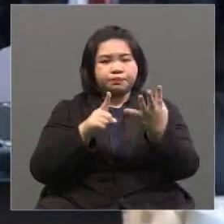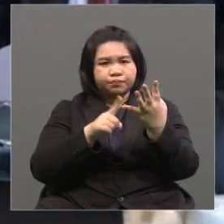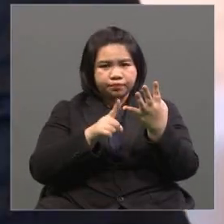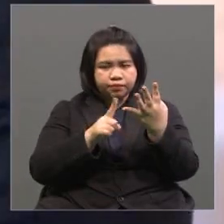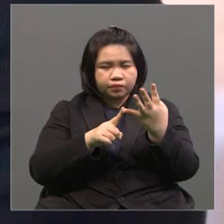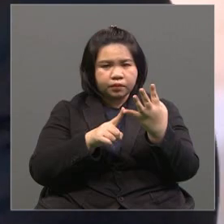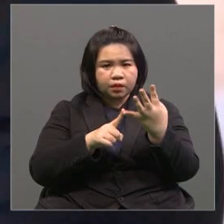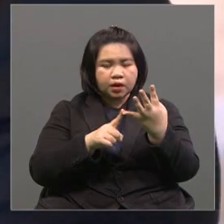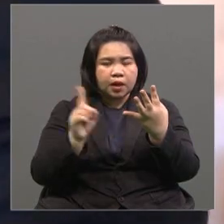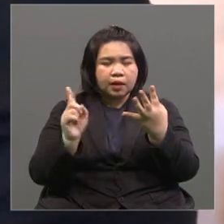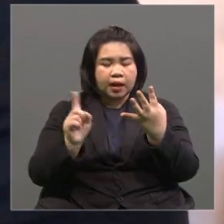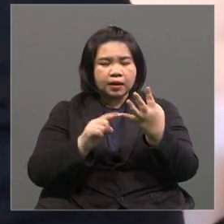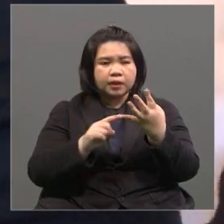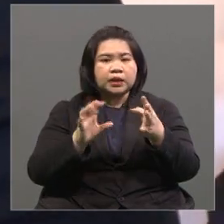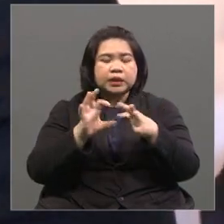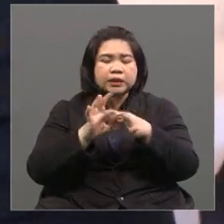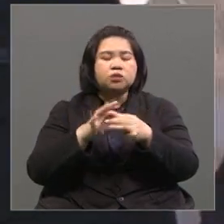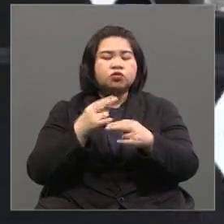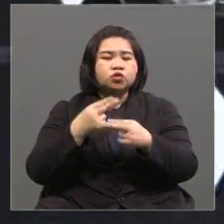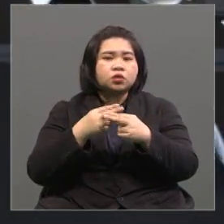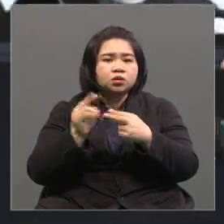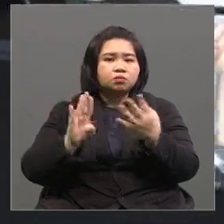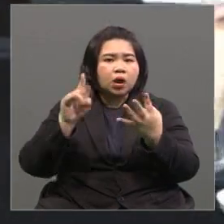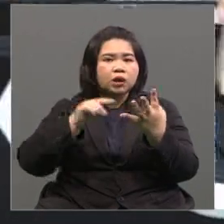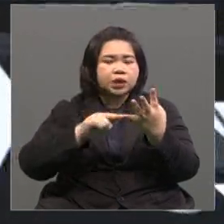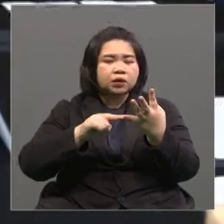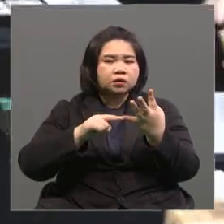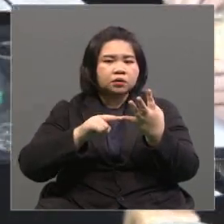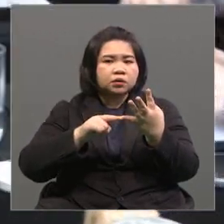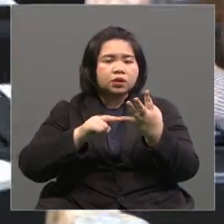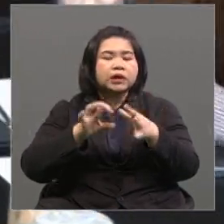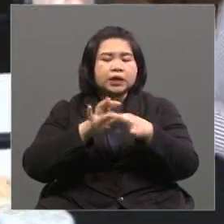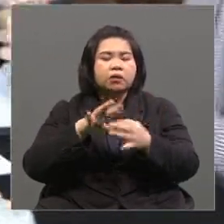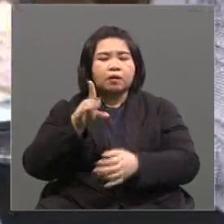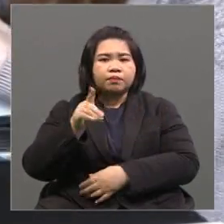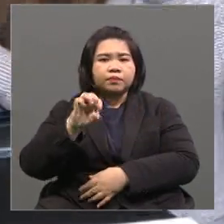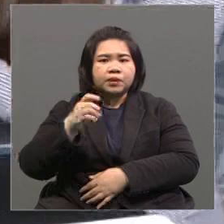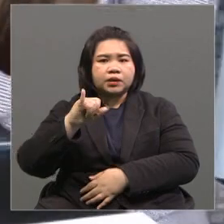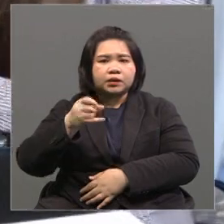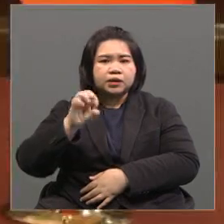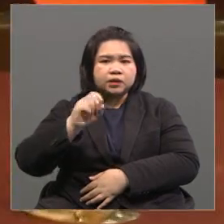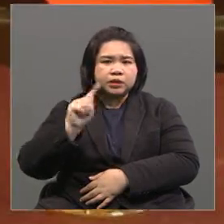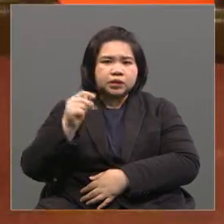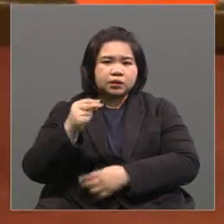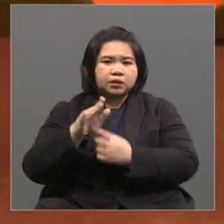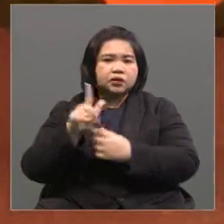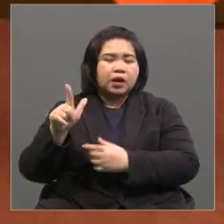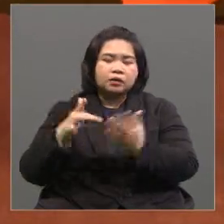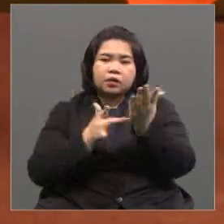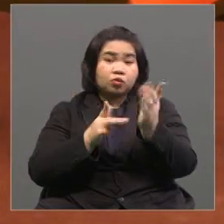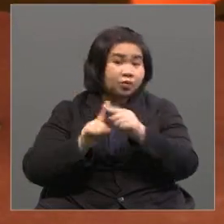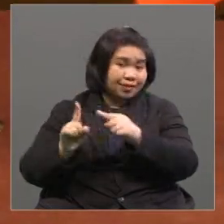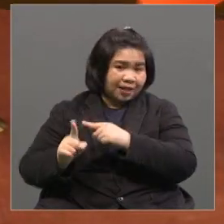Centerและบริษัทเซนนะครับซึ่งมีธุรกิจด้านของดิจิทอลครับส่วนการหารือทวิภาคีกับ